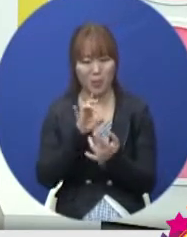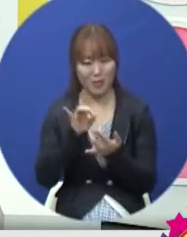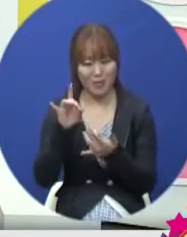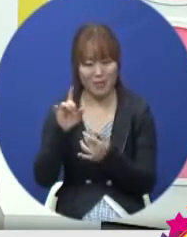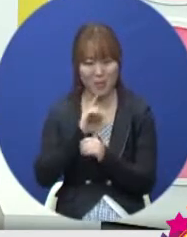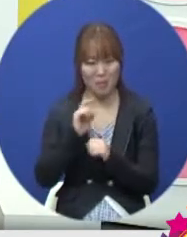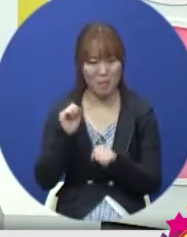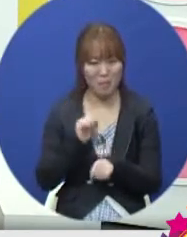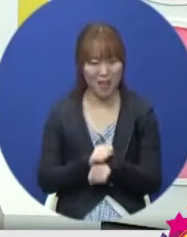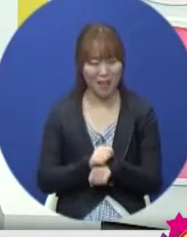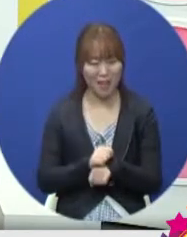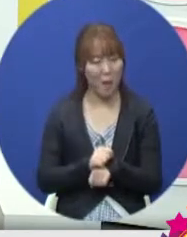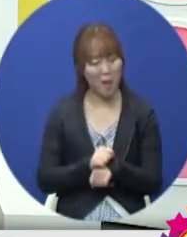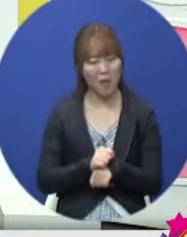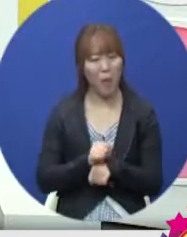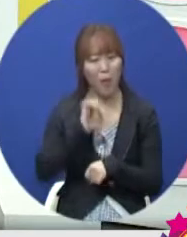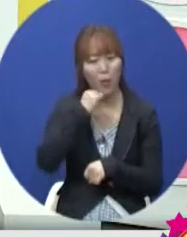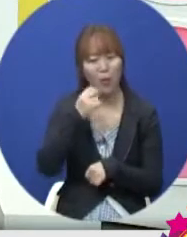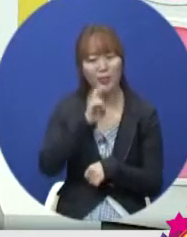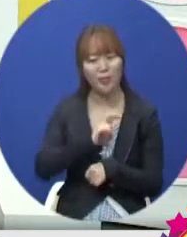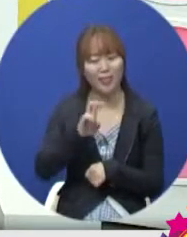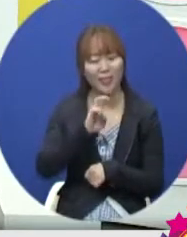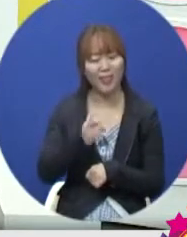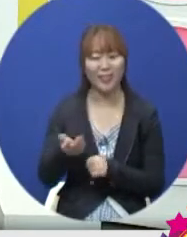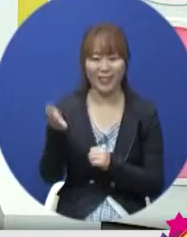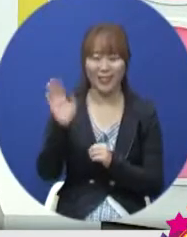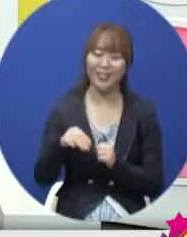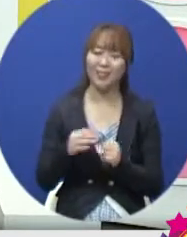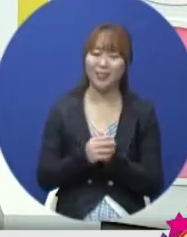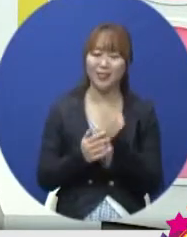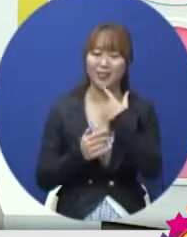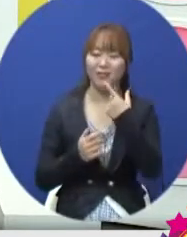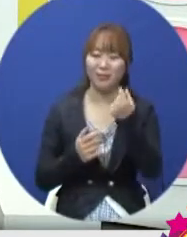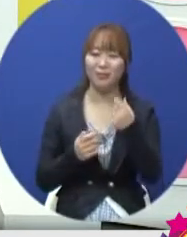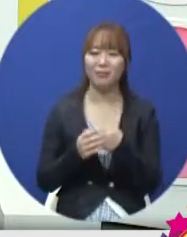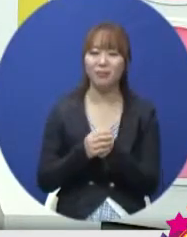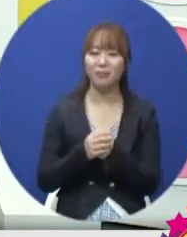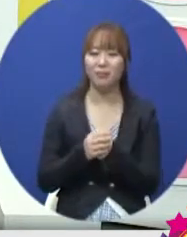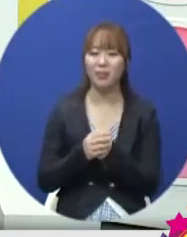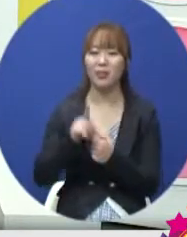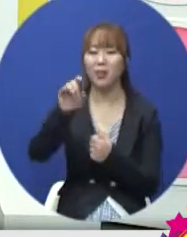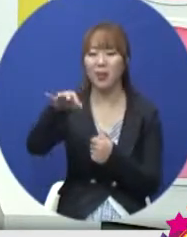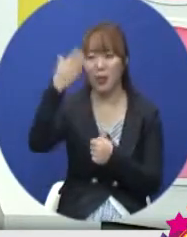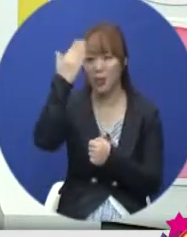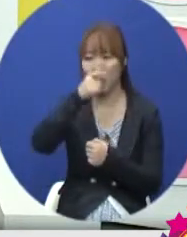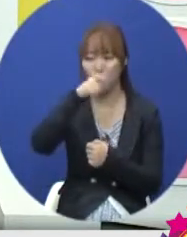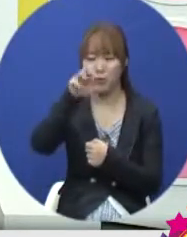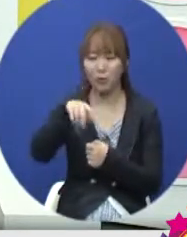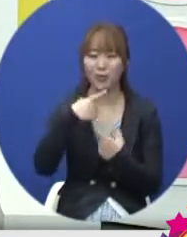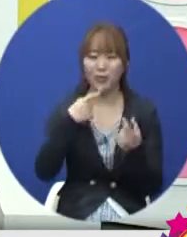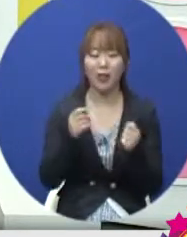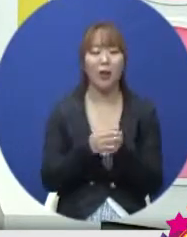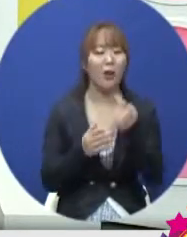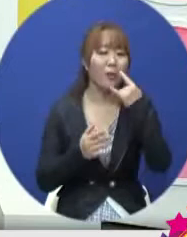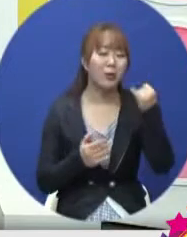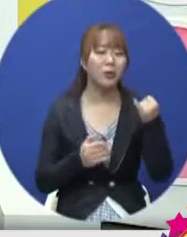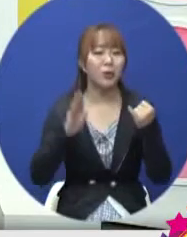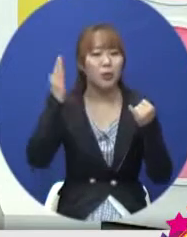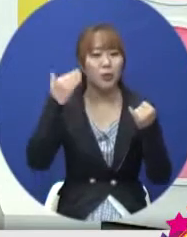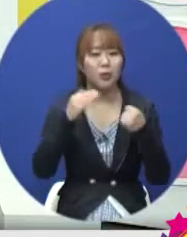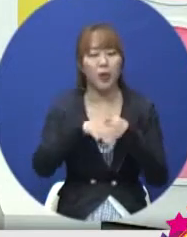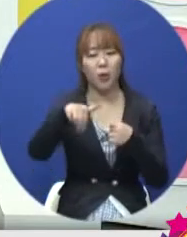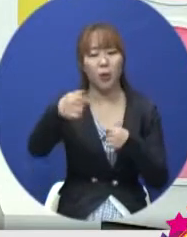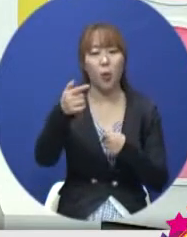않잖아. 동백아가씨가 쉬운 노래가 아니거든요. 그럼요. 동백아가씨 하면 그쪽이에요. 어차피 여수 그쪽으로. 네. 어머니, 네.